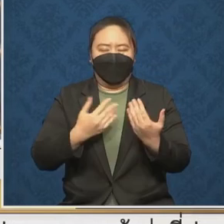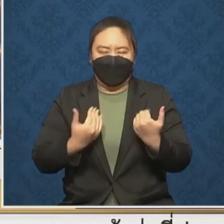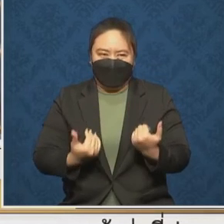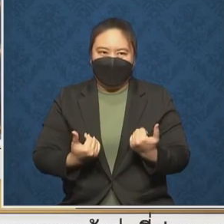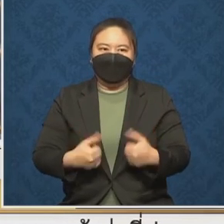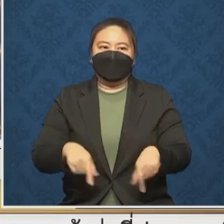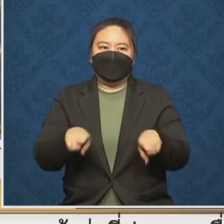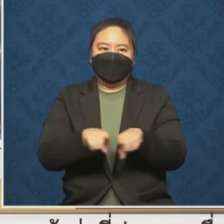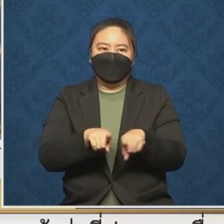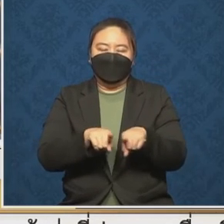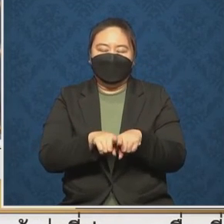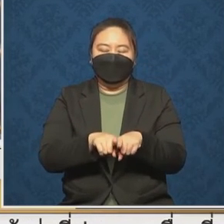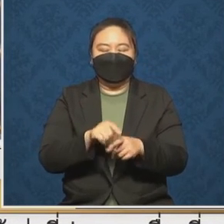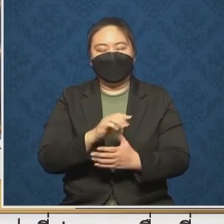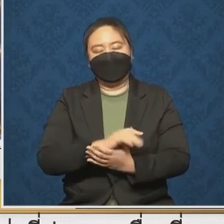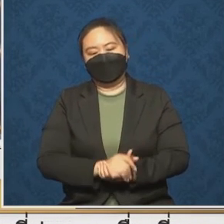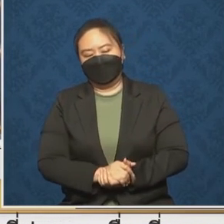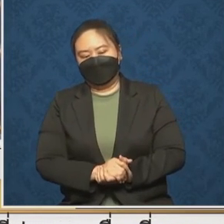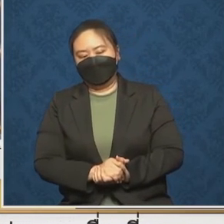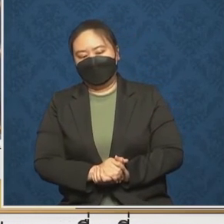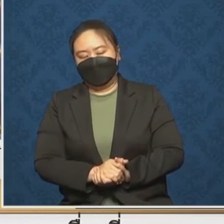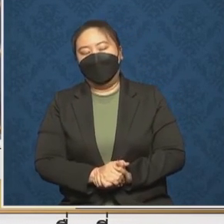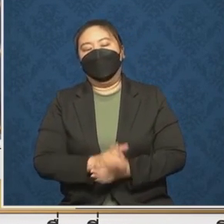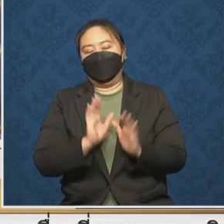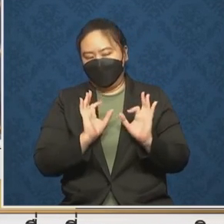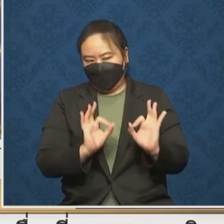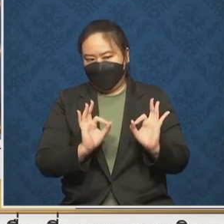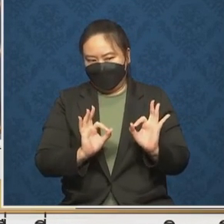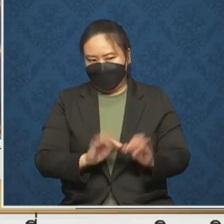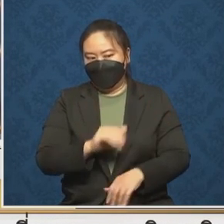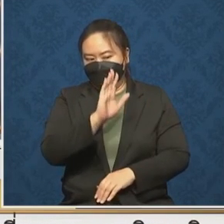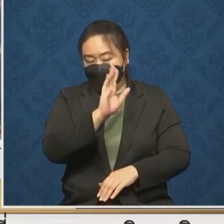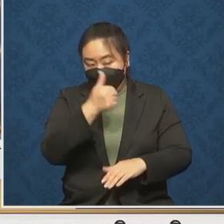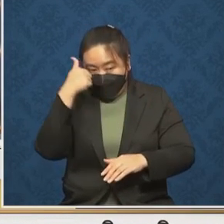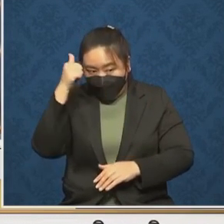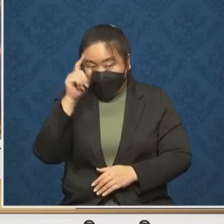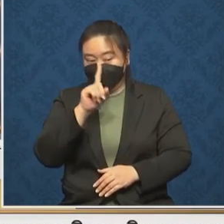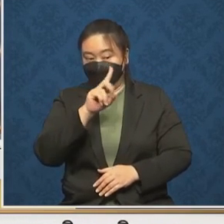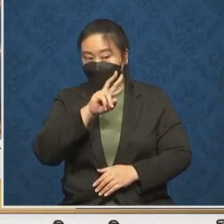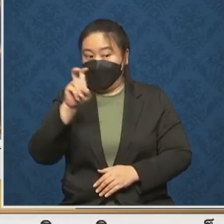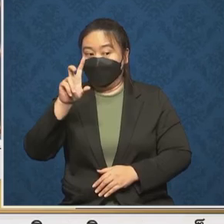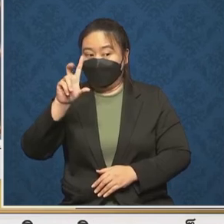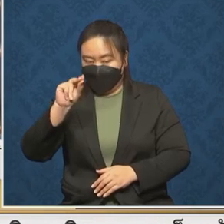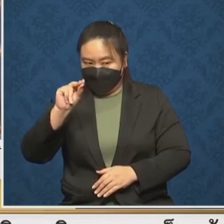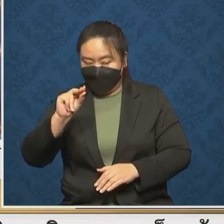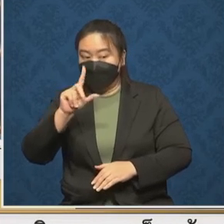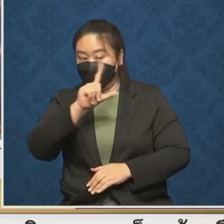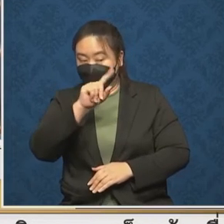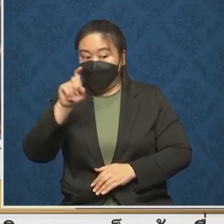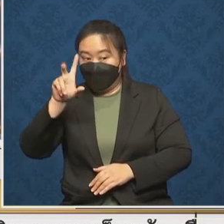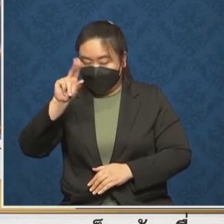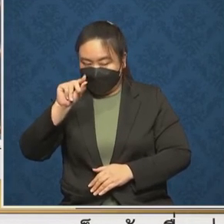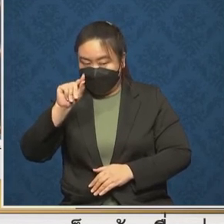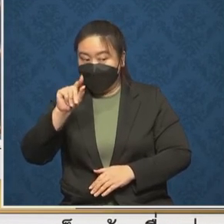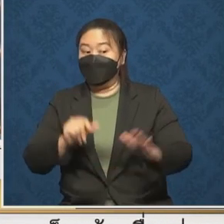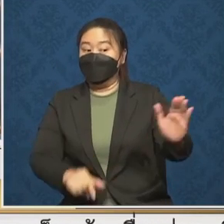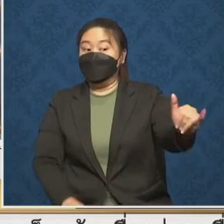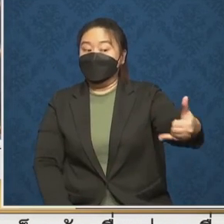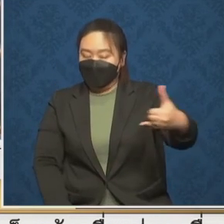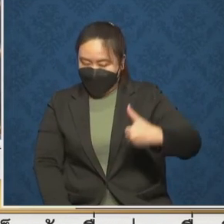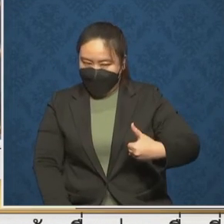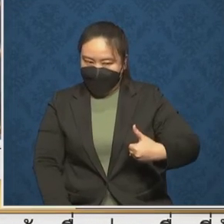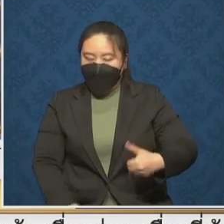ีฟาร์มเมตร reluct้น่อยบอกวามาแดงตัวใน 20 วันแล้วจะจัดให้คุเป็ผู้อาสัยสั 20 ปี